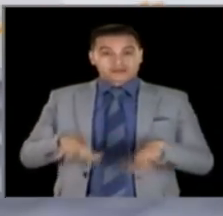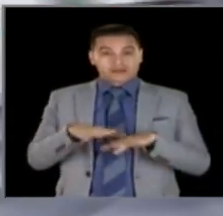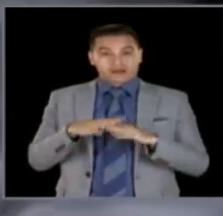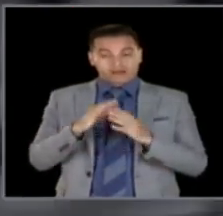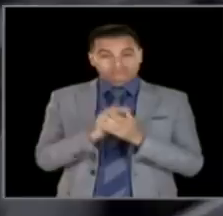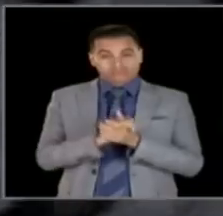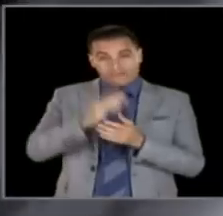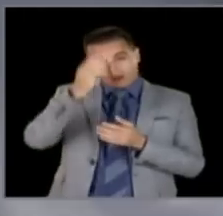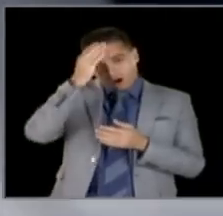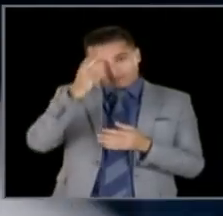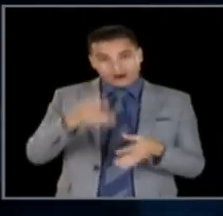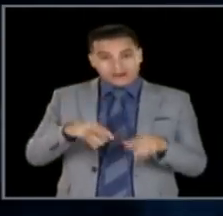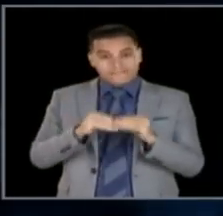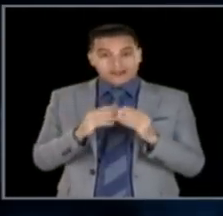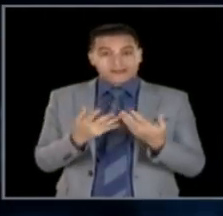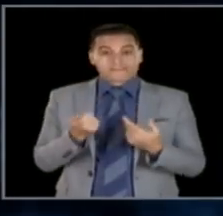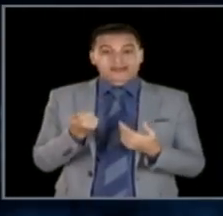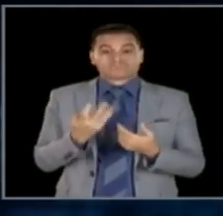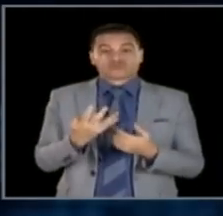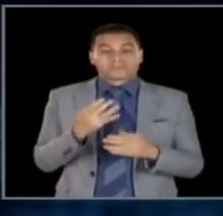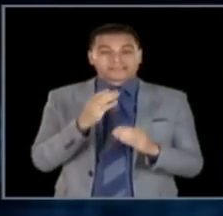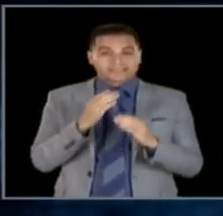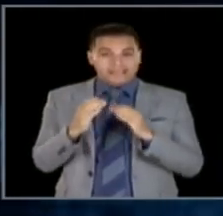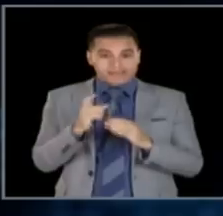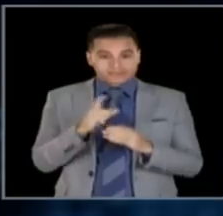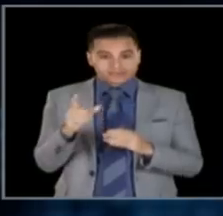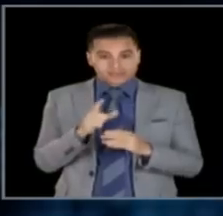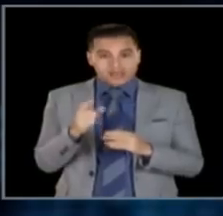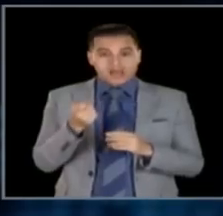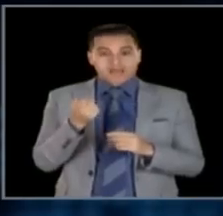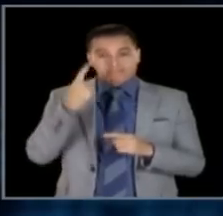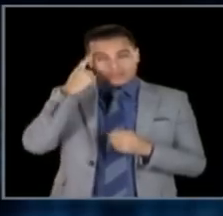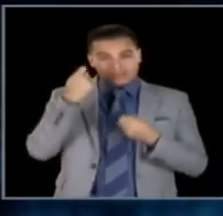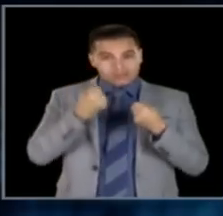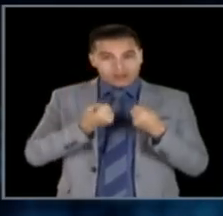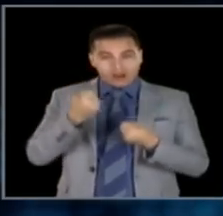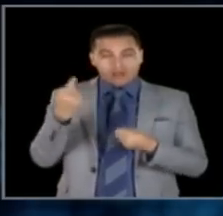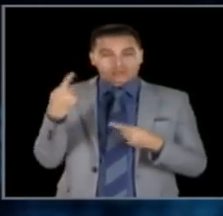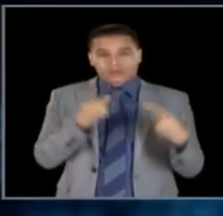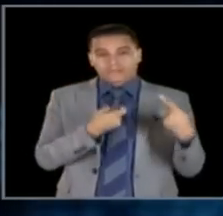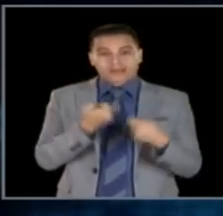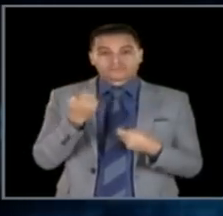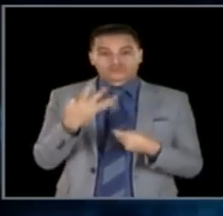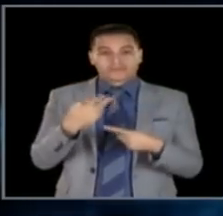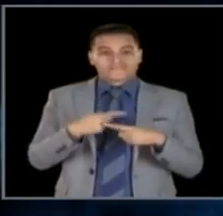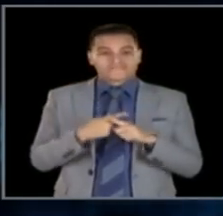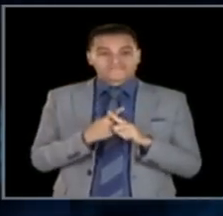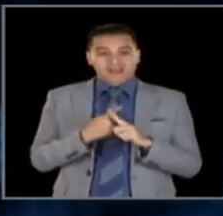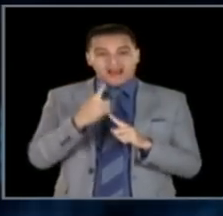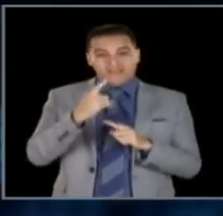وبكده أصحابنا العباقرة جمعوا 45 نقطة في فقرة تحت الضغط وضربات الجزاء، وكل نقطة